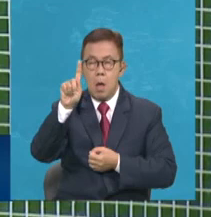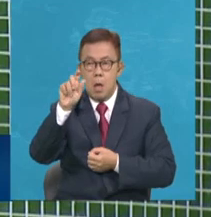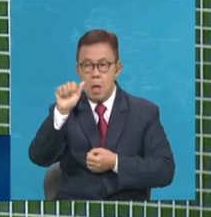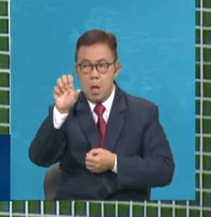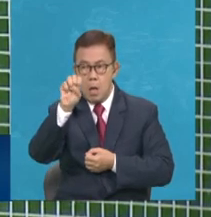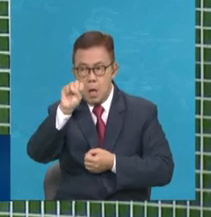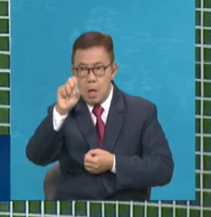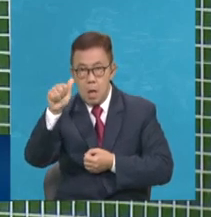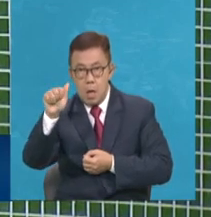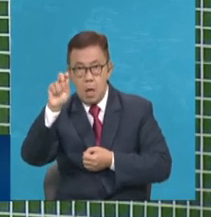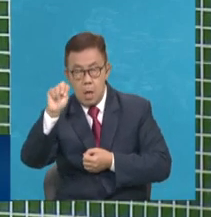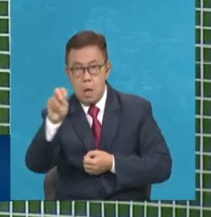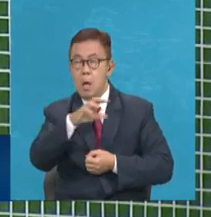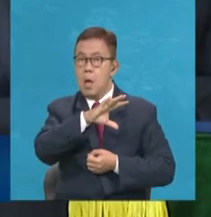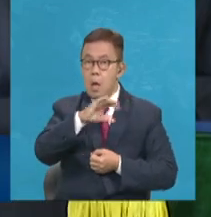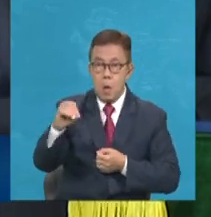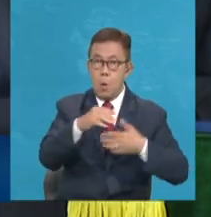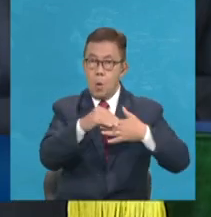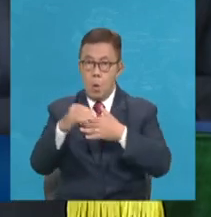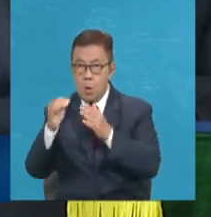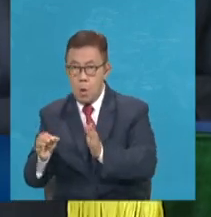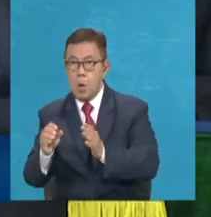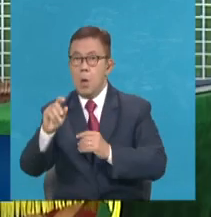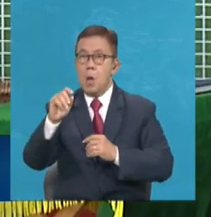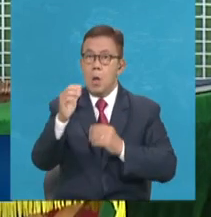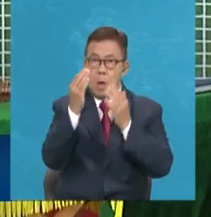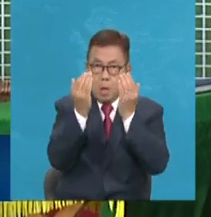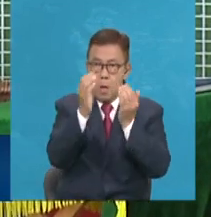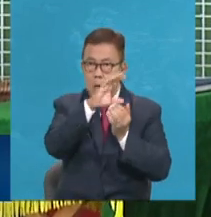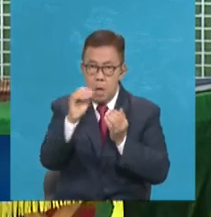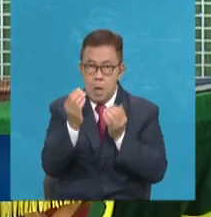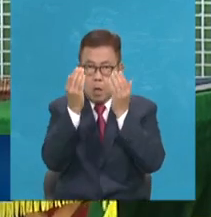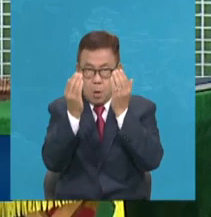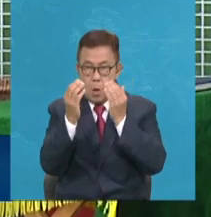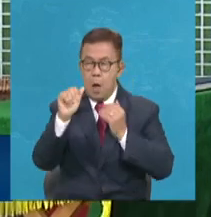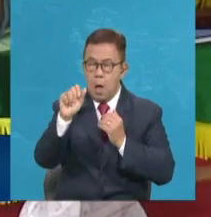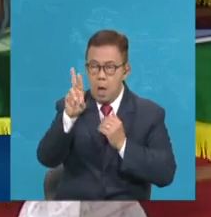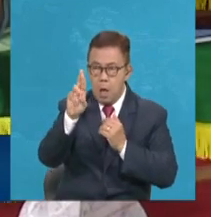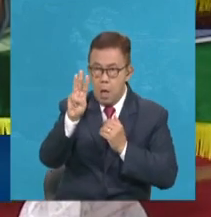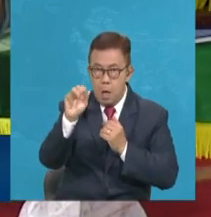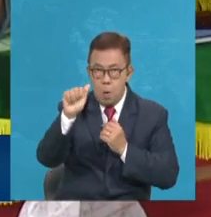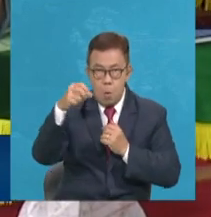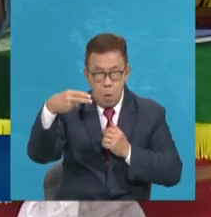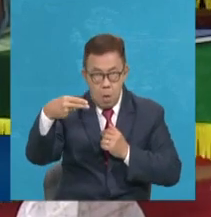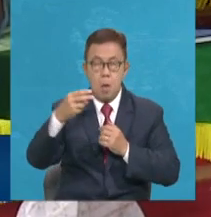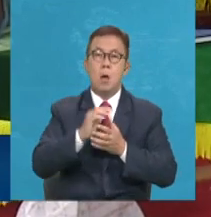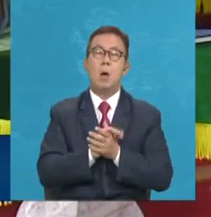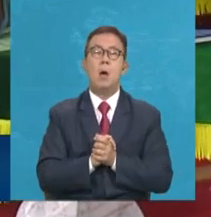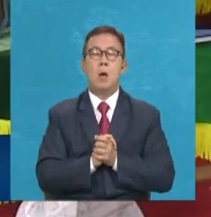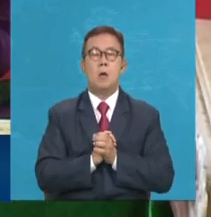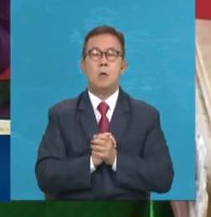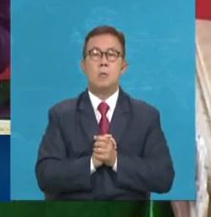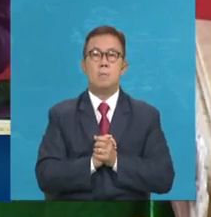bin Haji Tahir yang juga memimpin Tahlil dan doa arwah Subhanallah